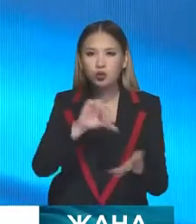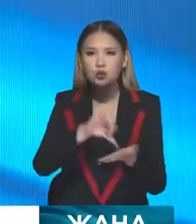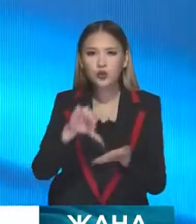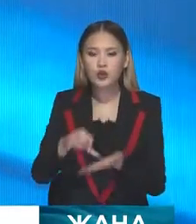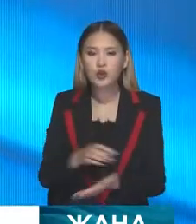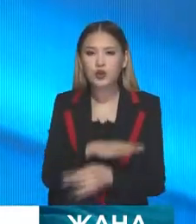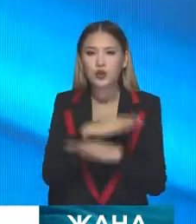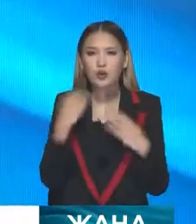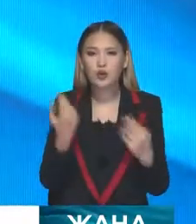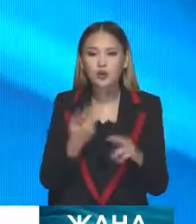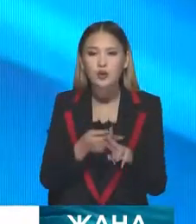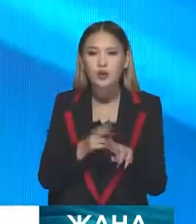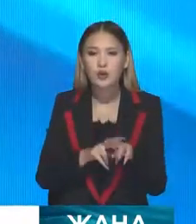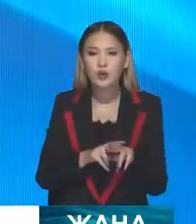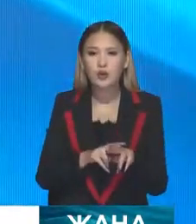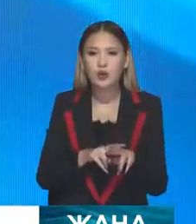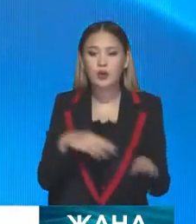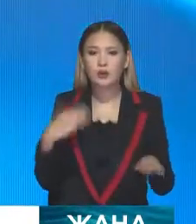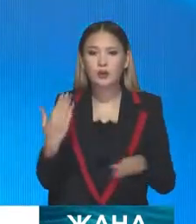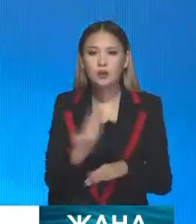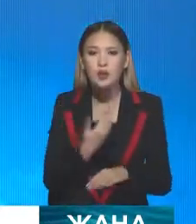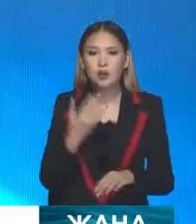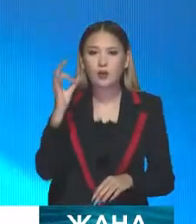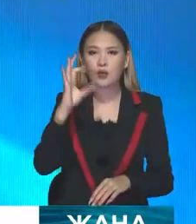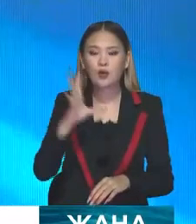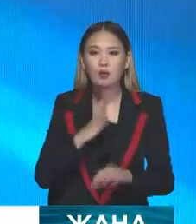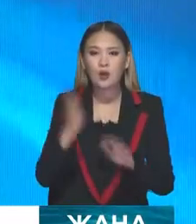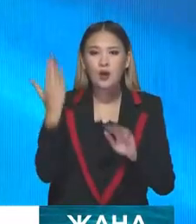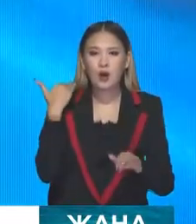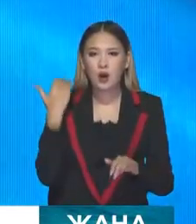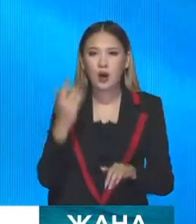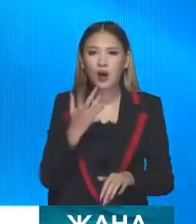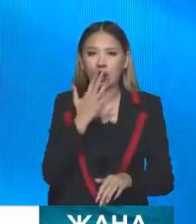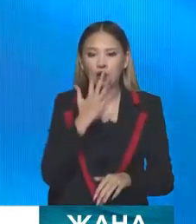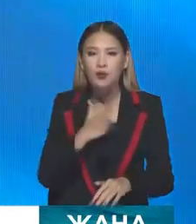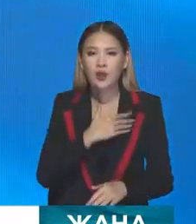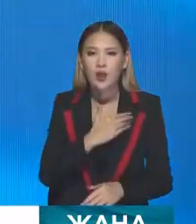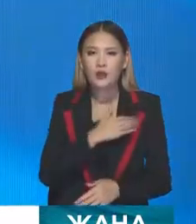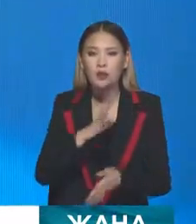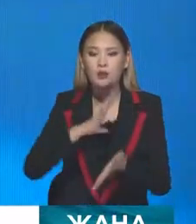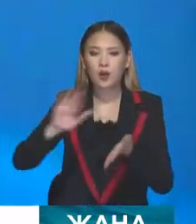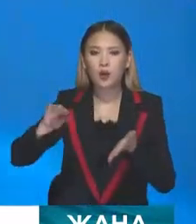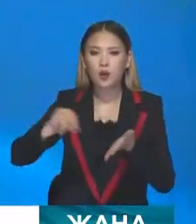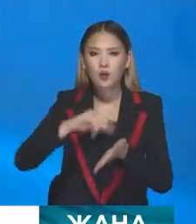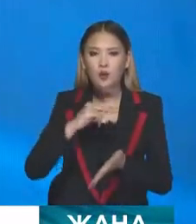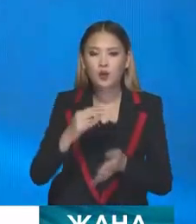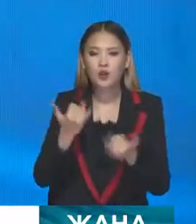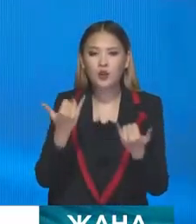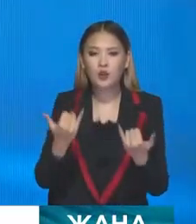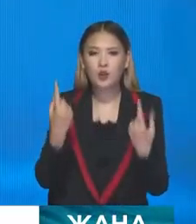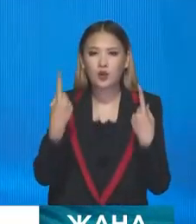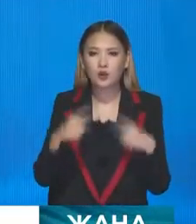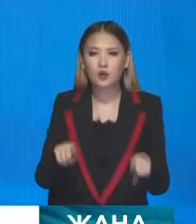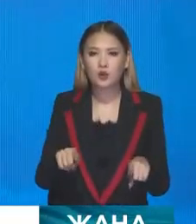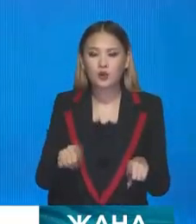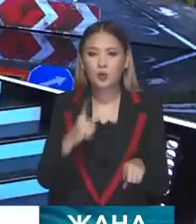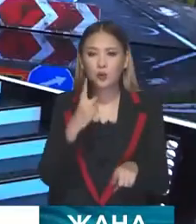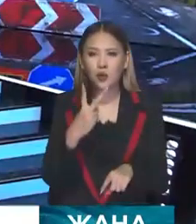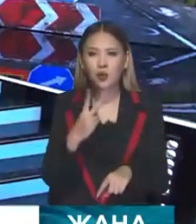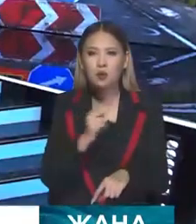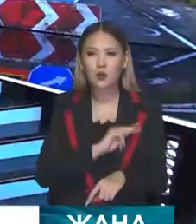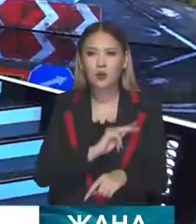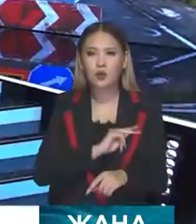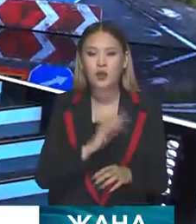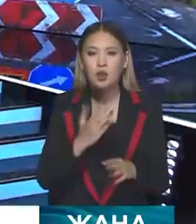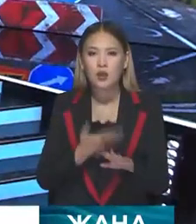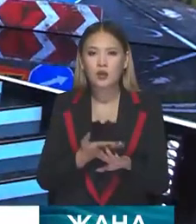Бұл үлкені біздің жаңағы бұрын шетел компаниялар қатысушы еді. Қазір 1-2 компания қатысады, одан артық қатыспайды. Бұл үлкені рынокта қатысады.